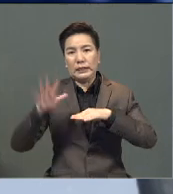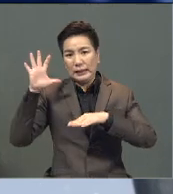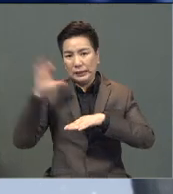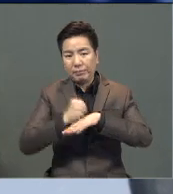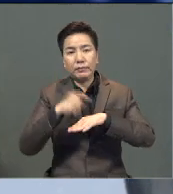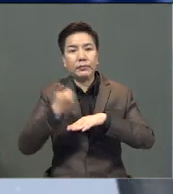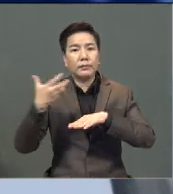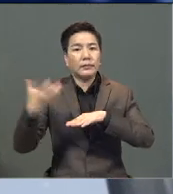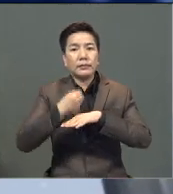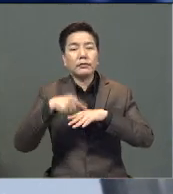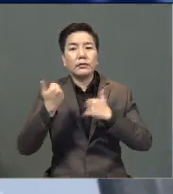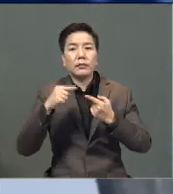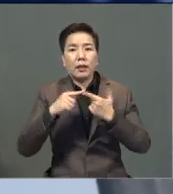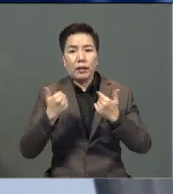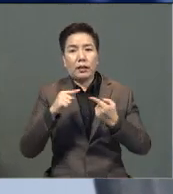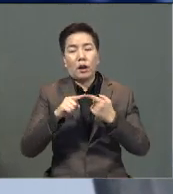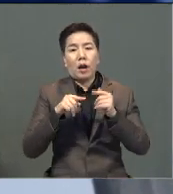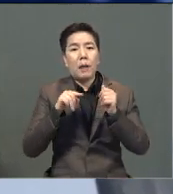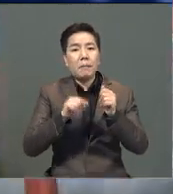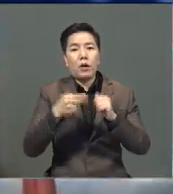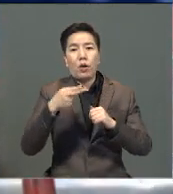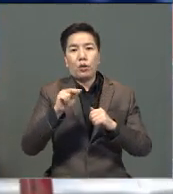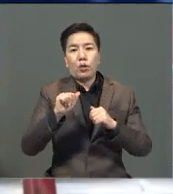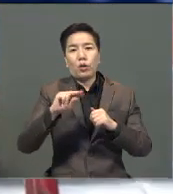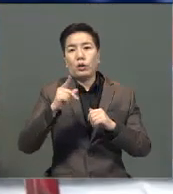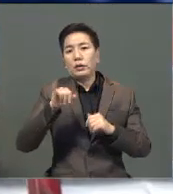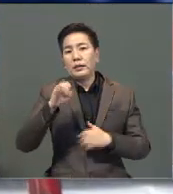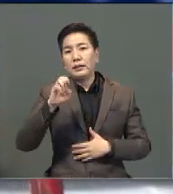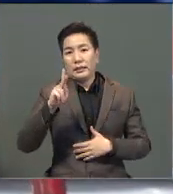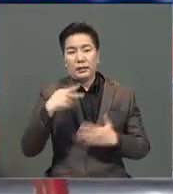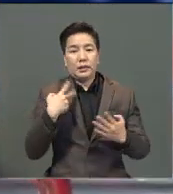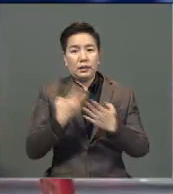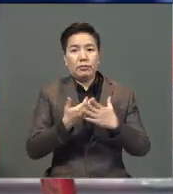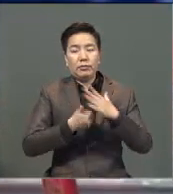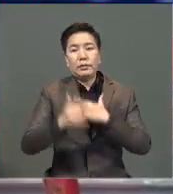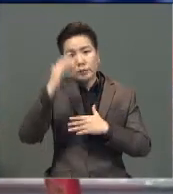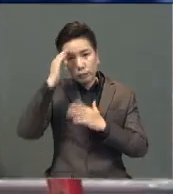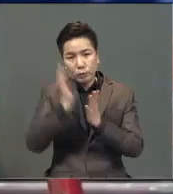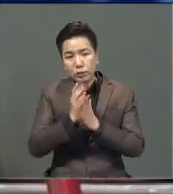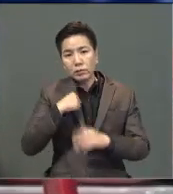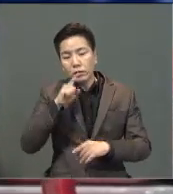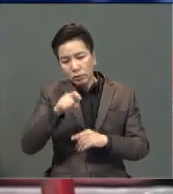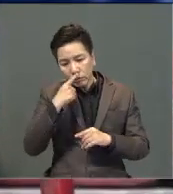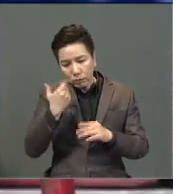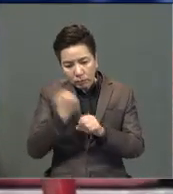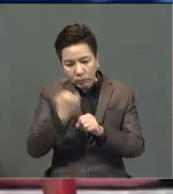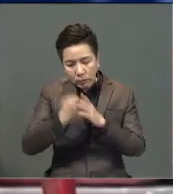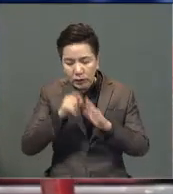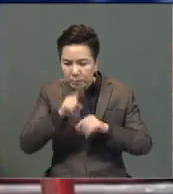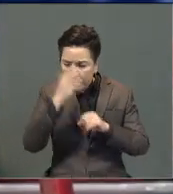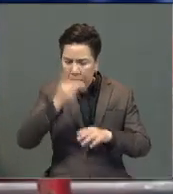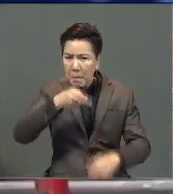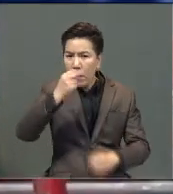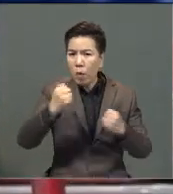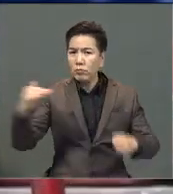แกงหมู่ที่6ตำบลท่ากำซำอำเภอหนองจิกแล้วก็ถูกควบคุมตัวนะคะไปที่สถานีตำรวจภูธรยะหริ่งทำการสอบส